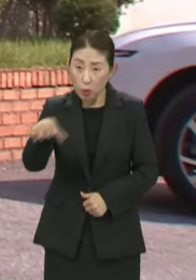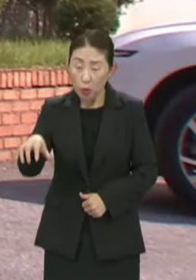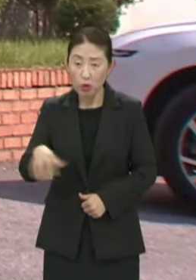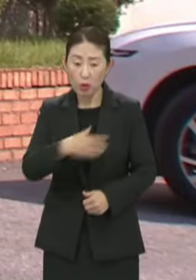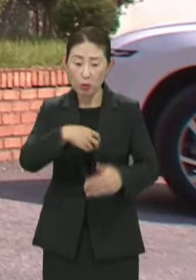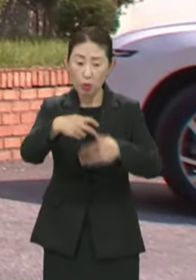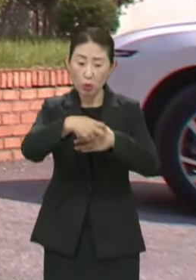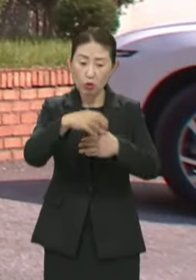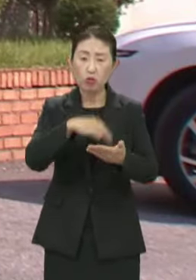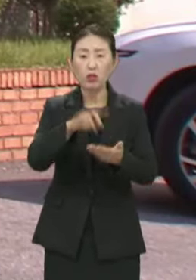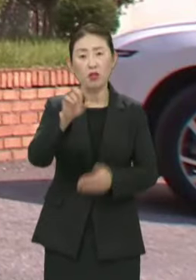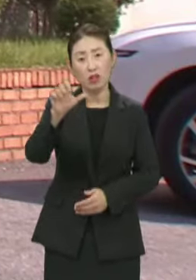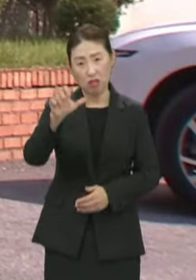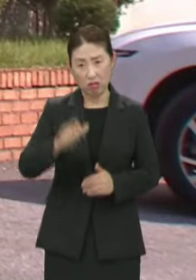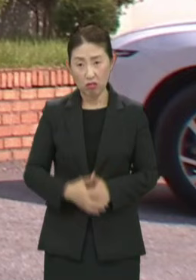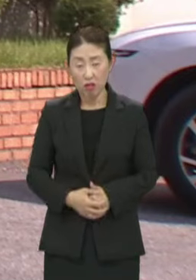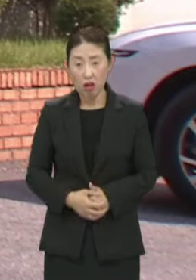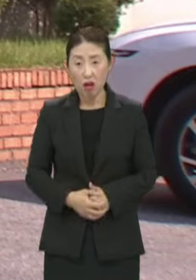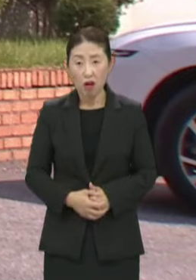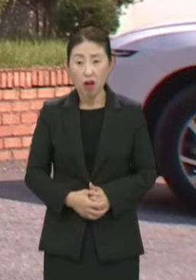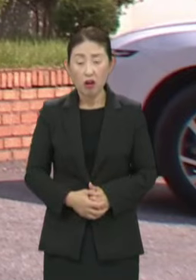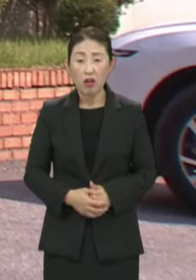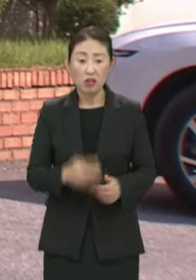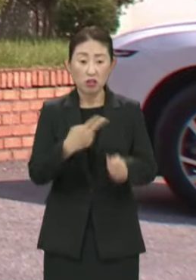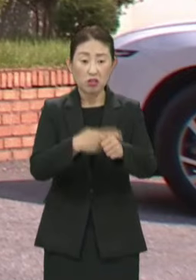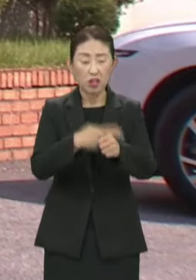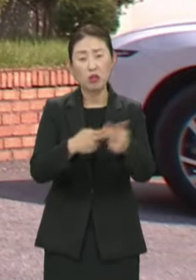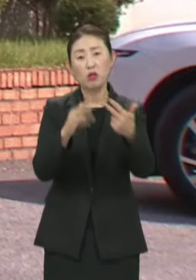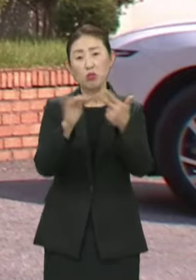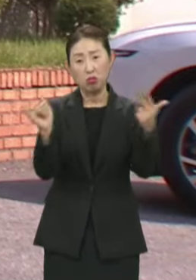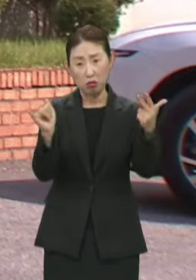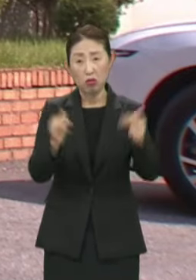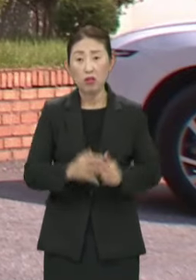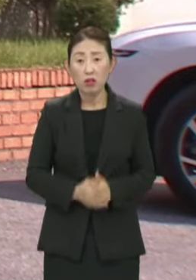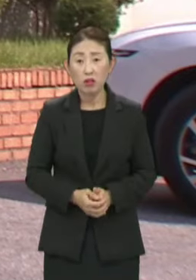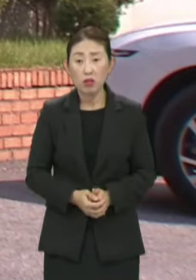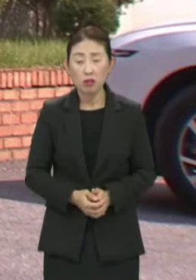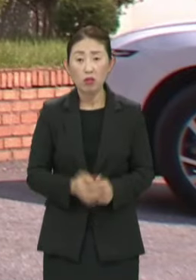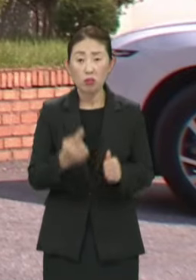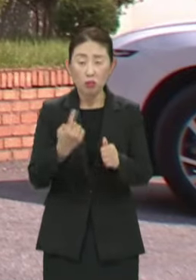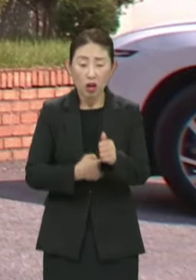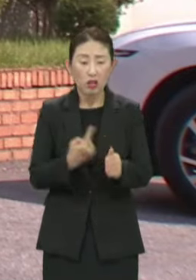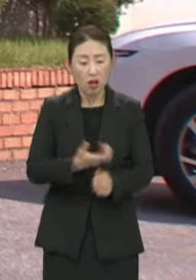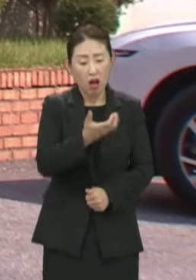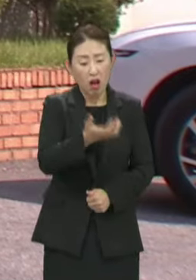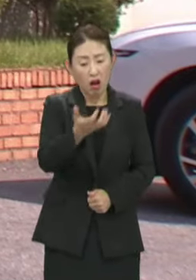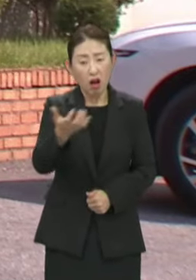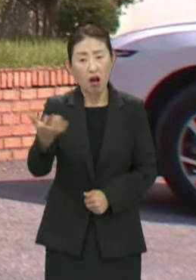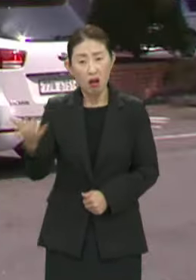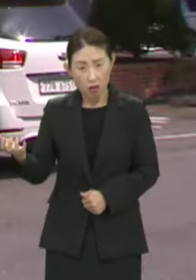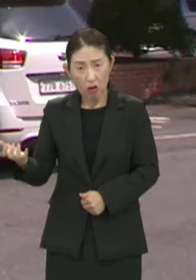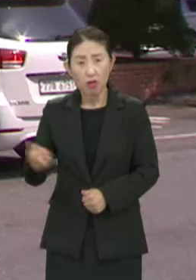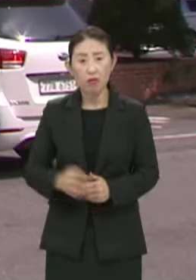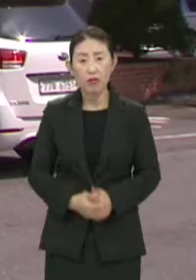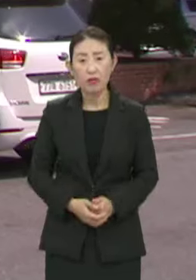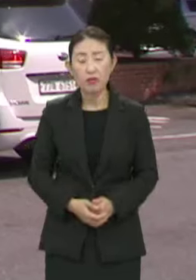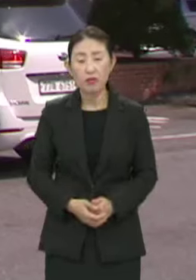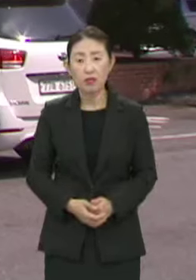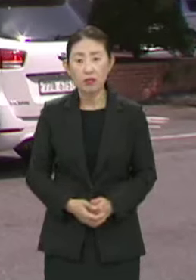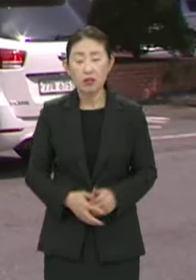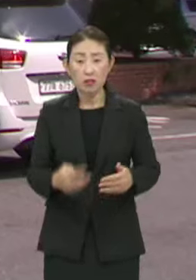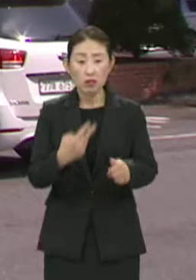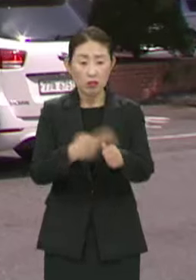15개 보건지소가 있는데요. 의과 공보의가 7명밖에 되지 않아서 계속해서 순회 근무를 돌아야 하는 실정입니다.